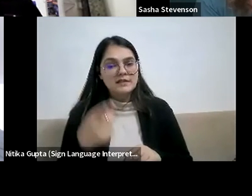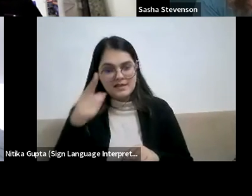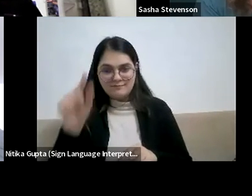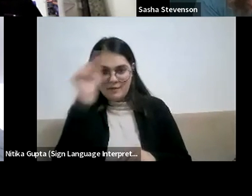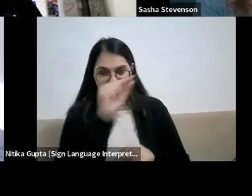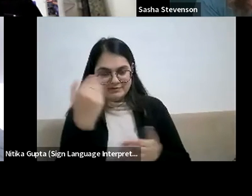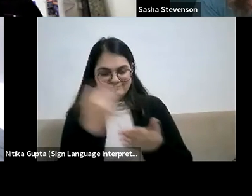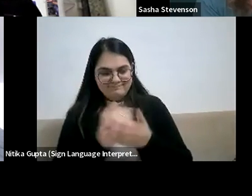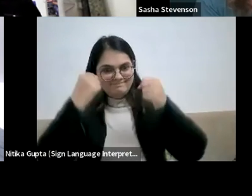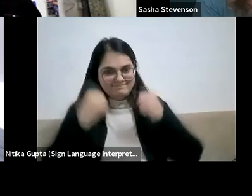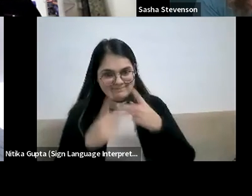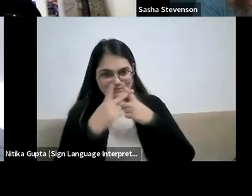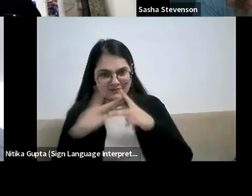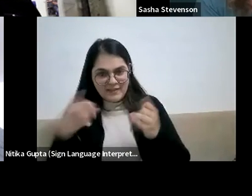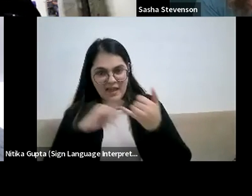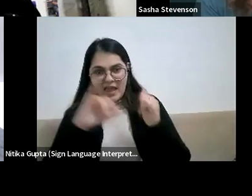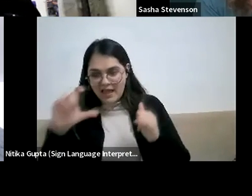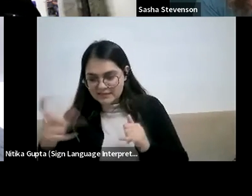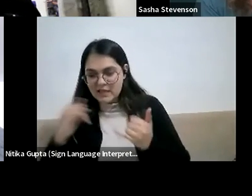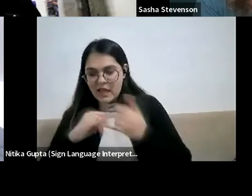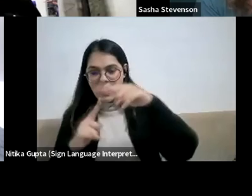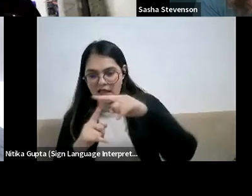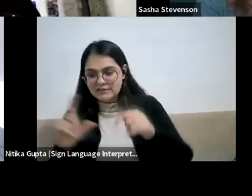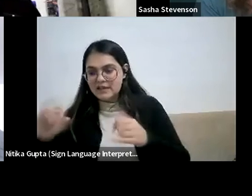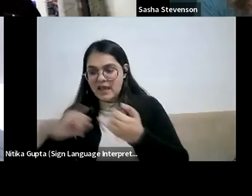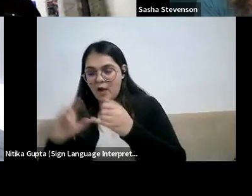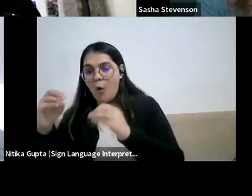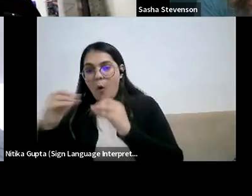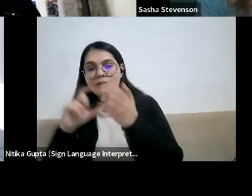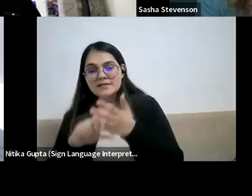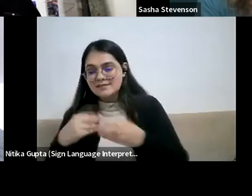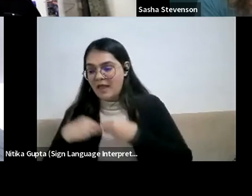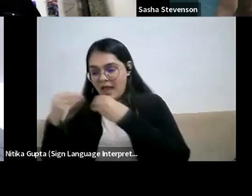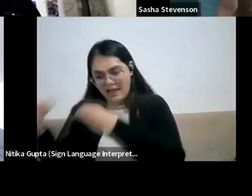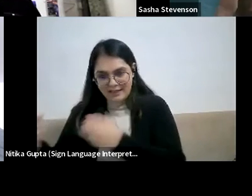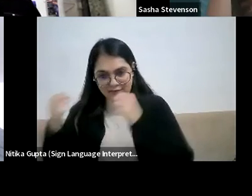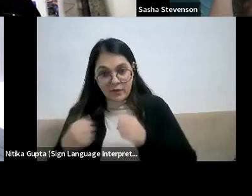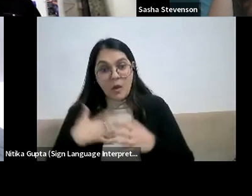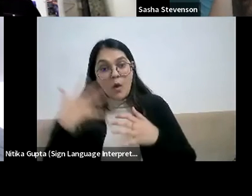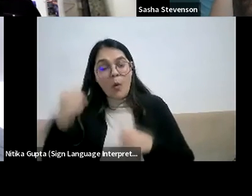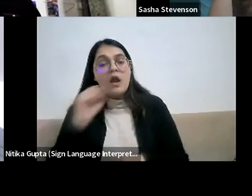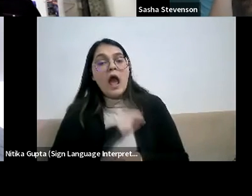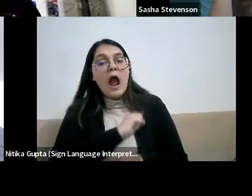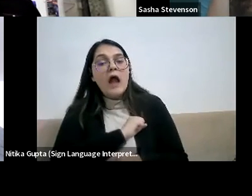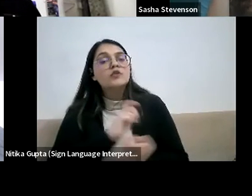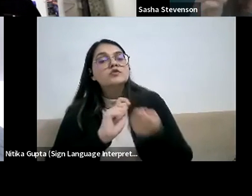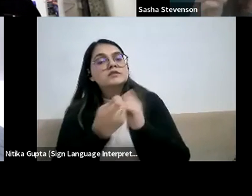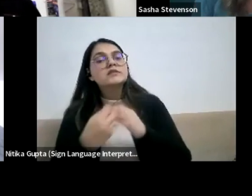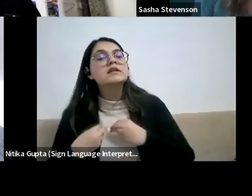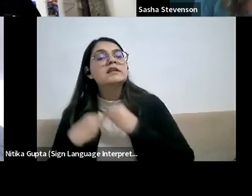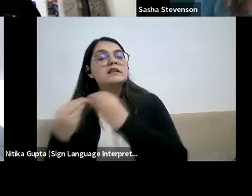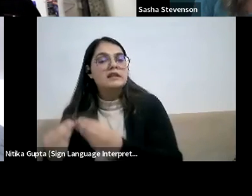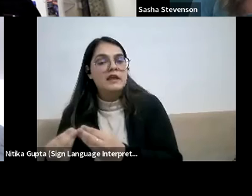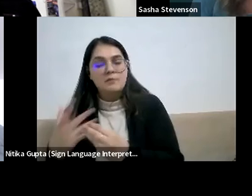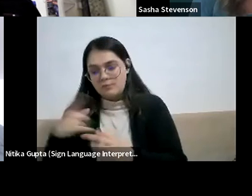reservation or affirmative action is coupled with attitudinal change as well as a push towards meaningful inclusion of those who are